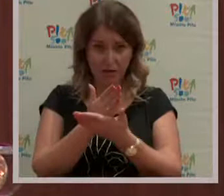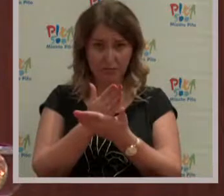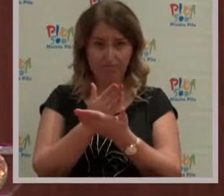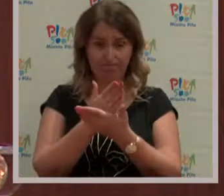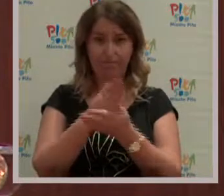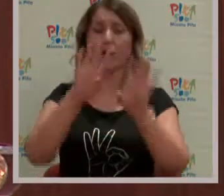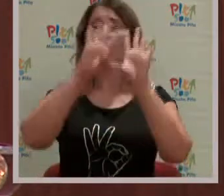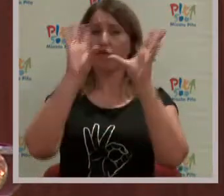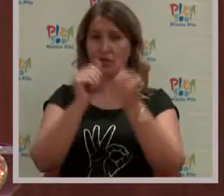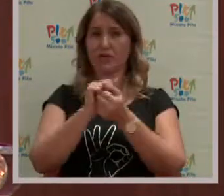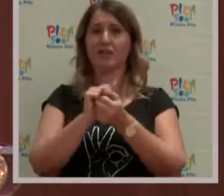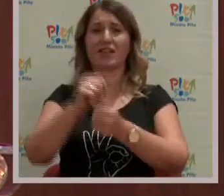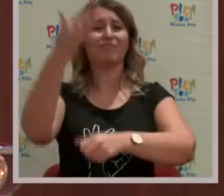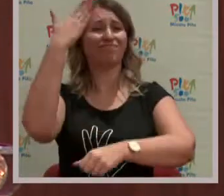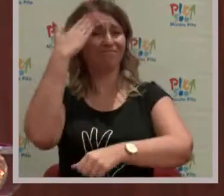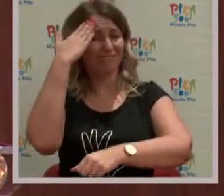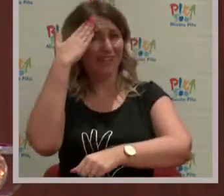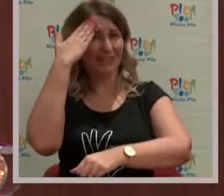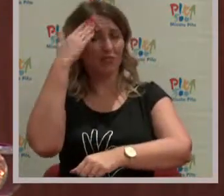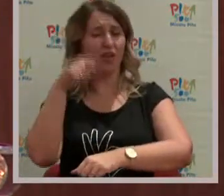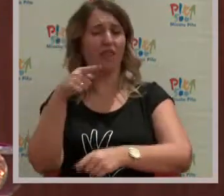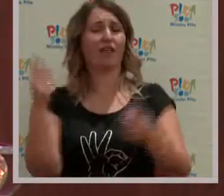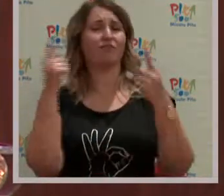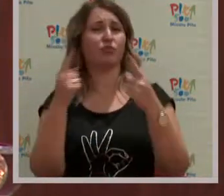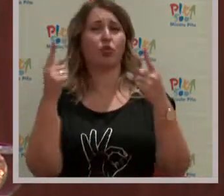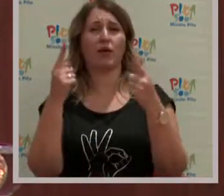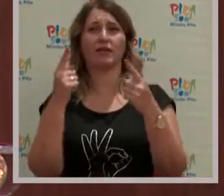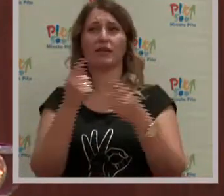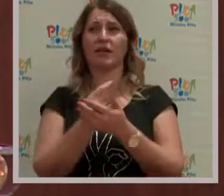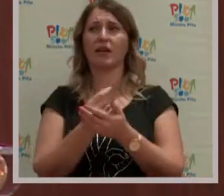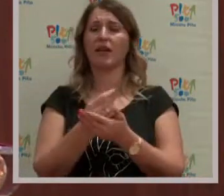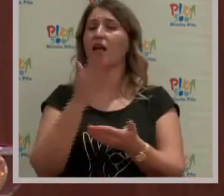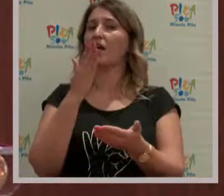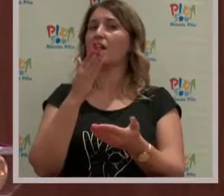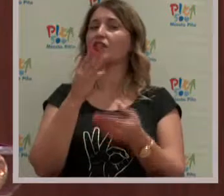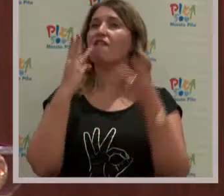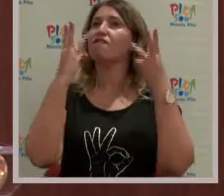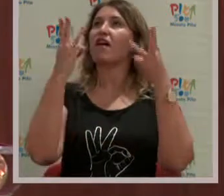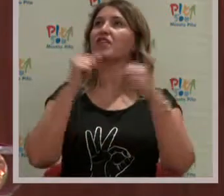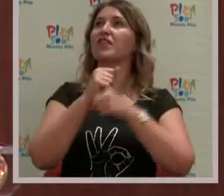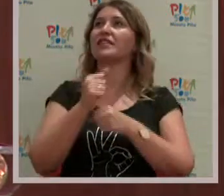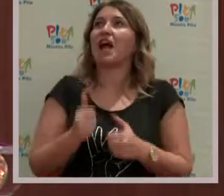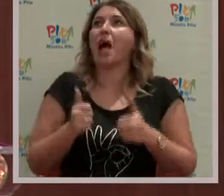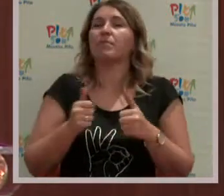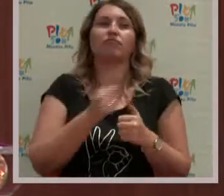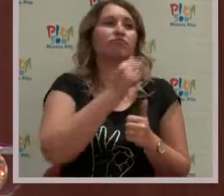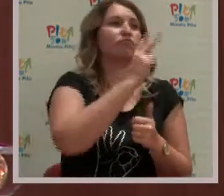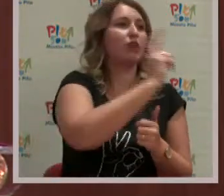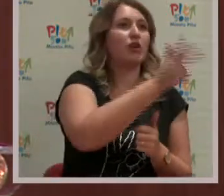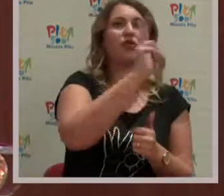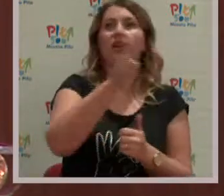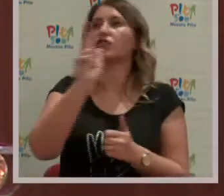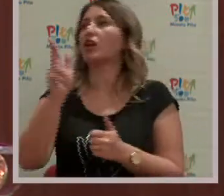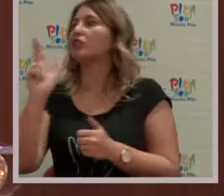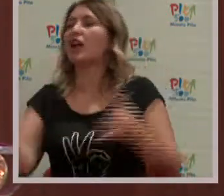są świadomi sytuacji takiej, że tylko wtedy, kiedy będą współpracować ze sobą wszystkie strony, jest